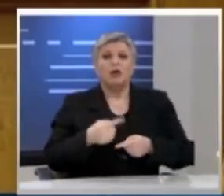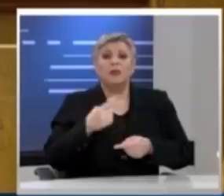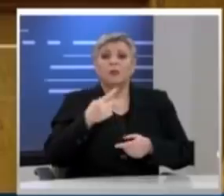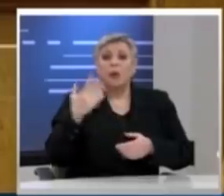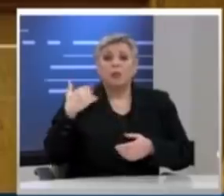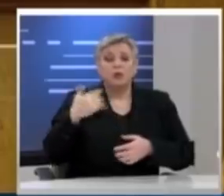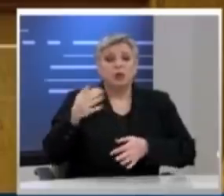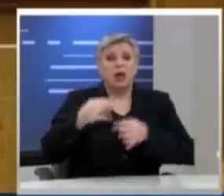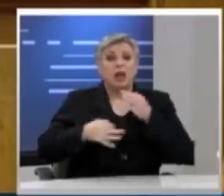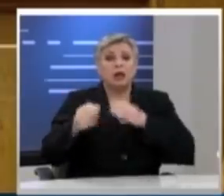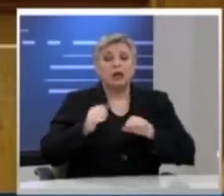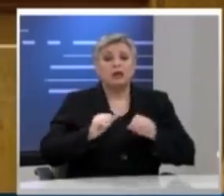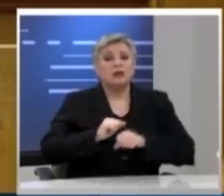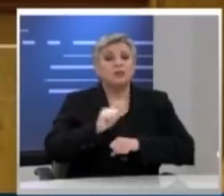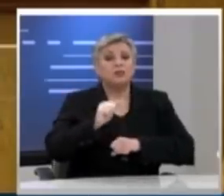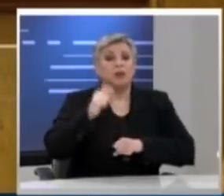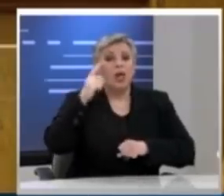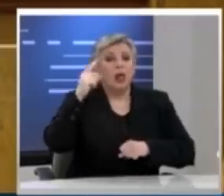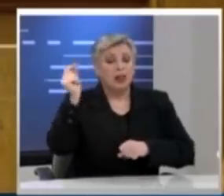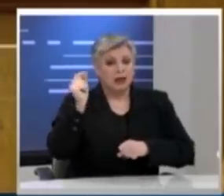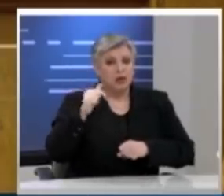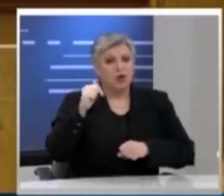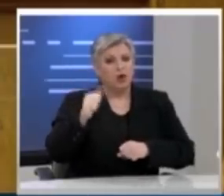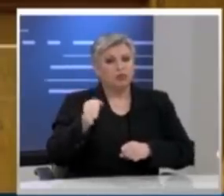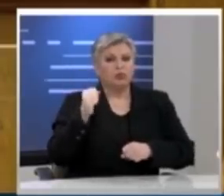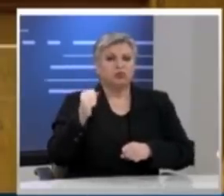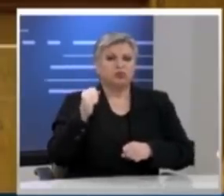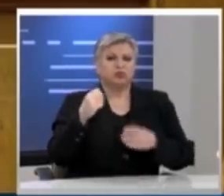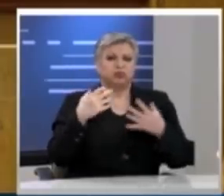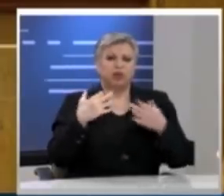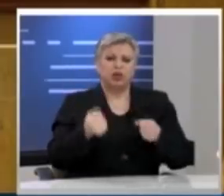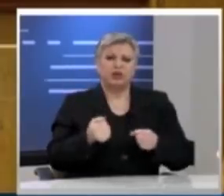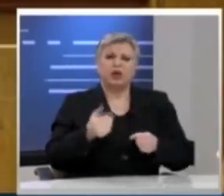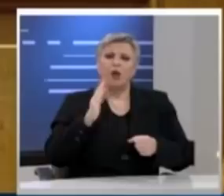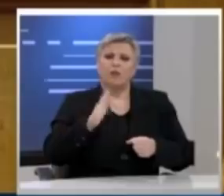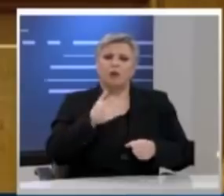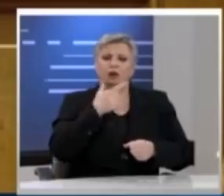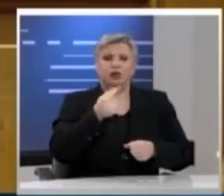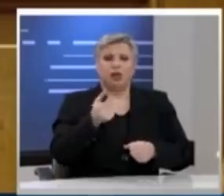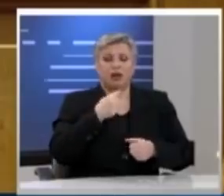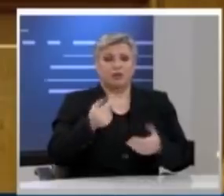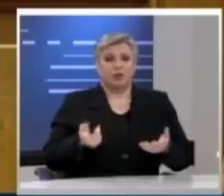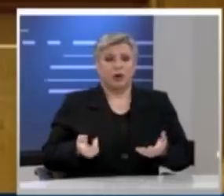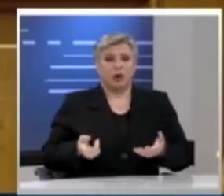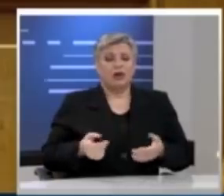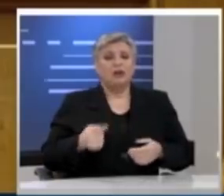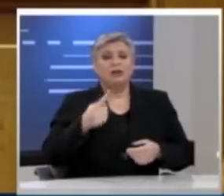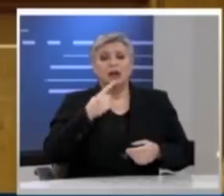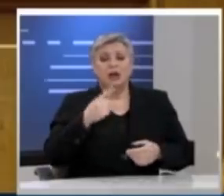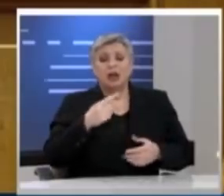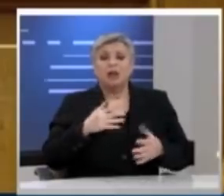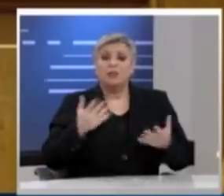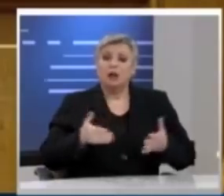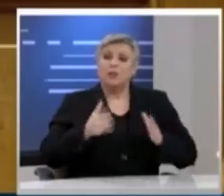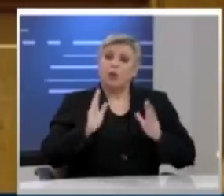μιλούσαν και γ αυτό άνοιξαν το δρόμο για αυτό το λύκειο εξεταστικό κέντρο όμως και εκείνοι